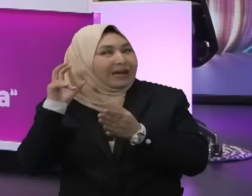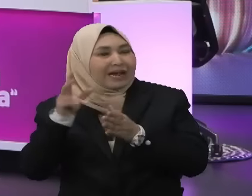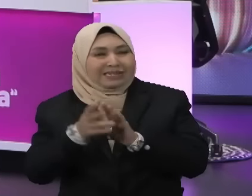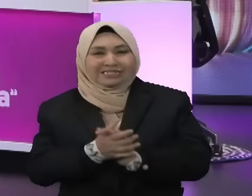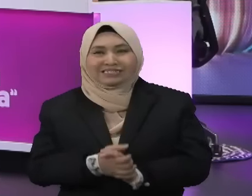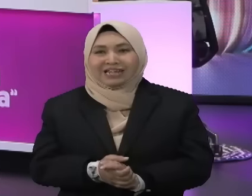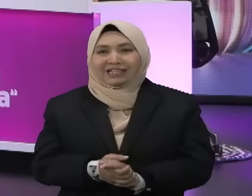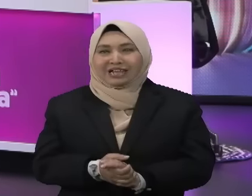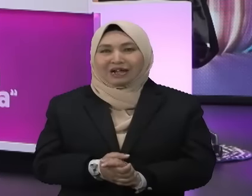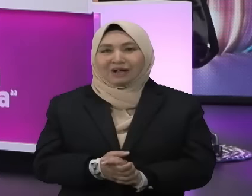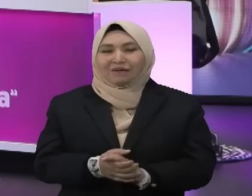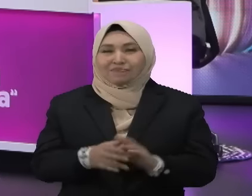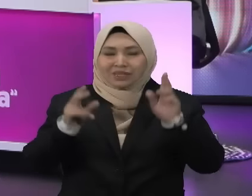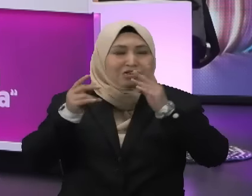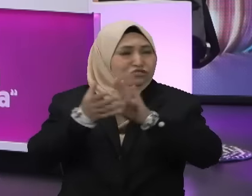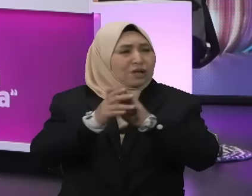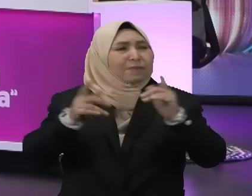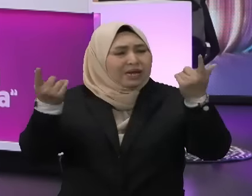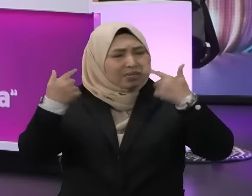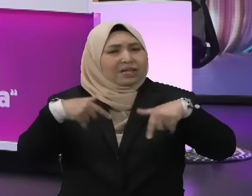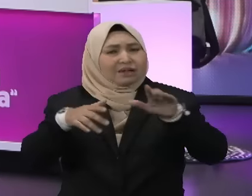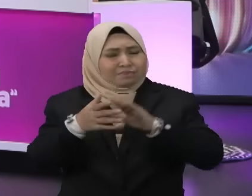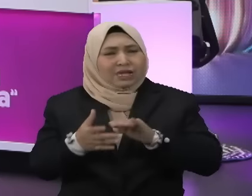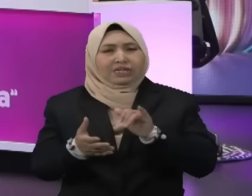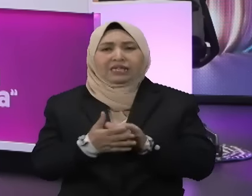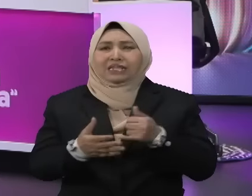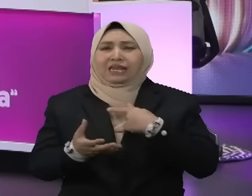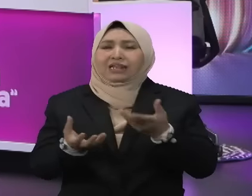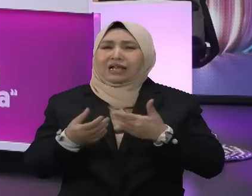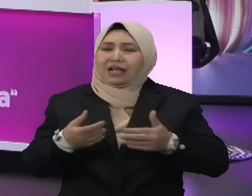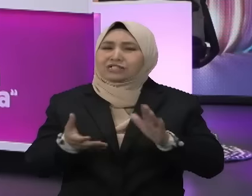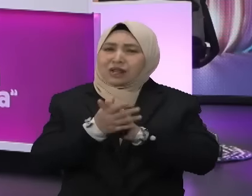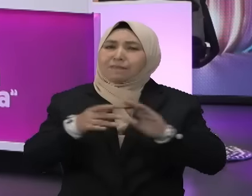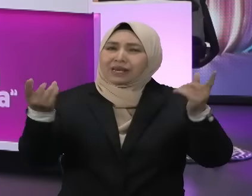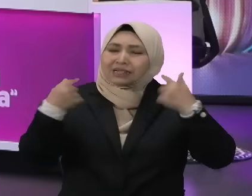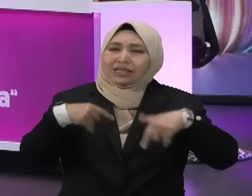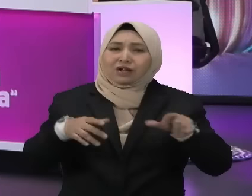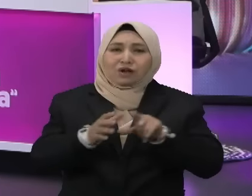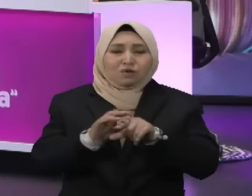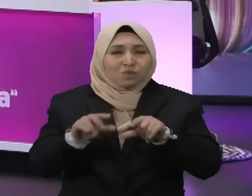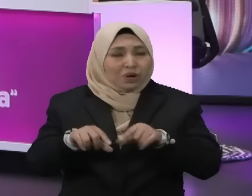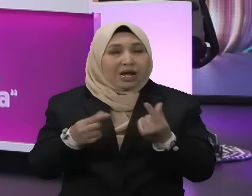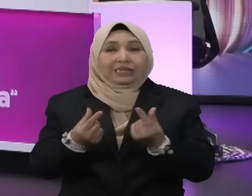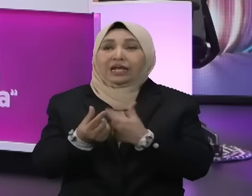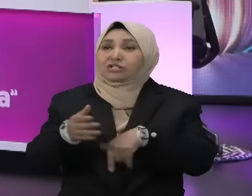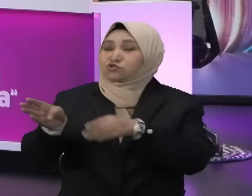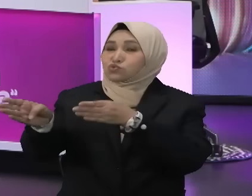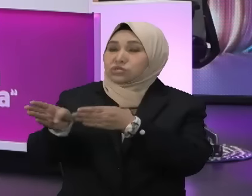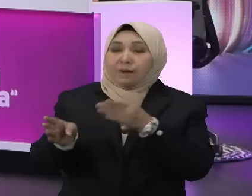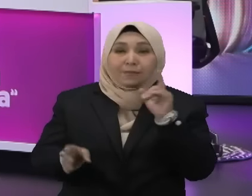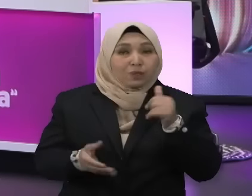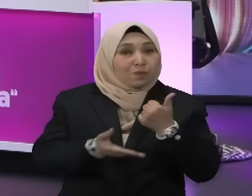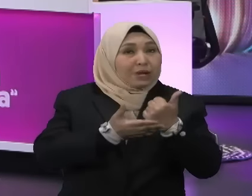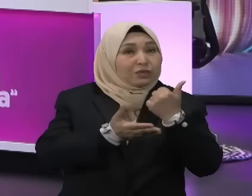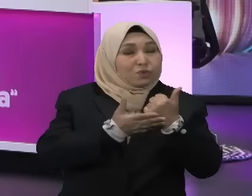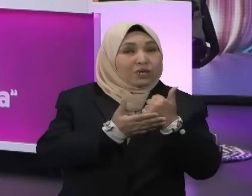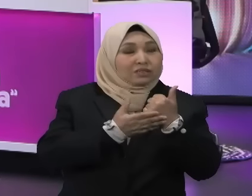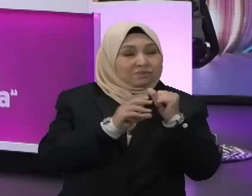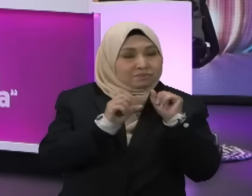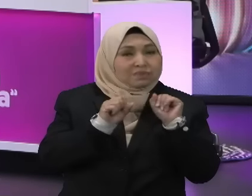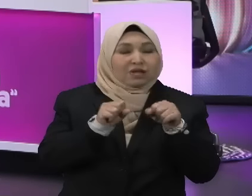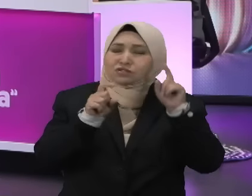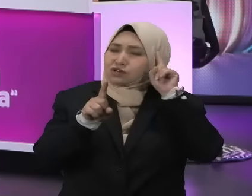kita. Ya, ahlan wa sahlan. Itu yang kita nak dengar peratang kita pasal daripada Quran dan Sunnah. Maksudnya kalau Ustaz perlu bantuan, boleh. Betul,